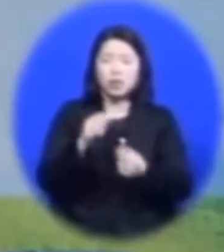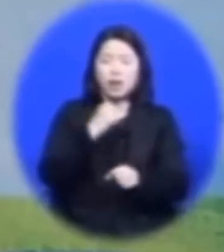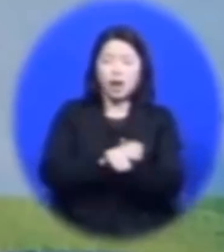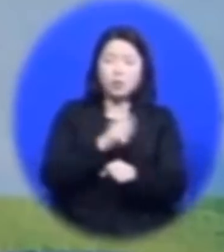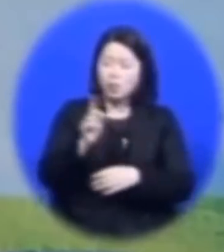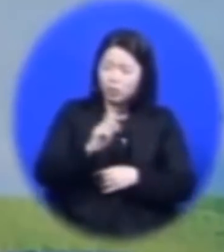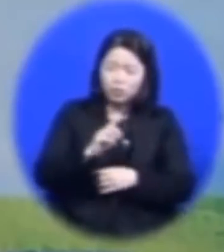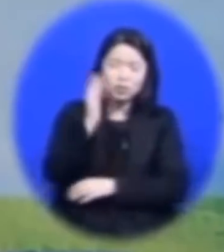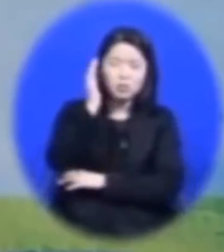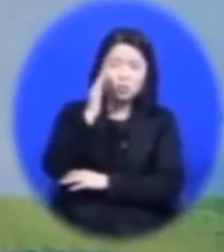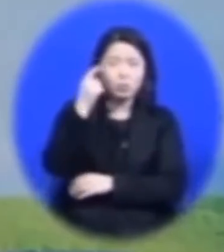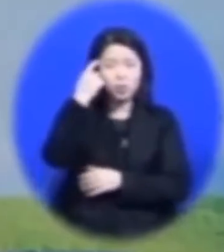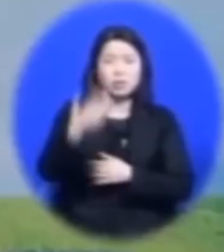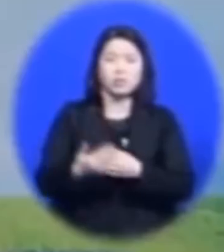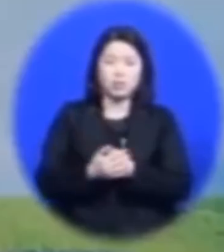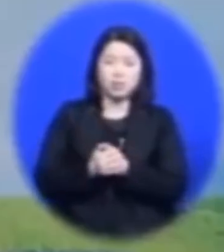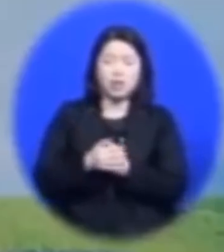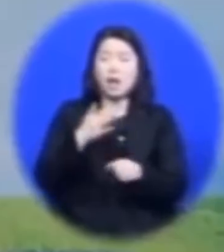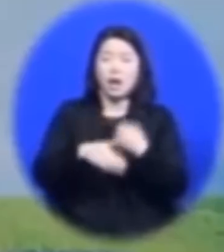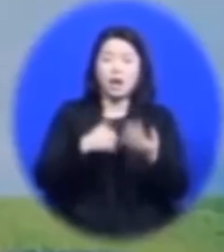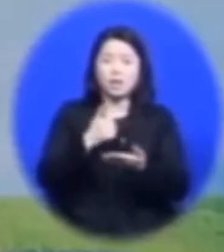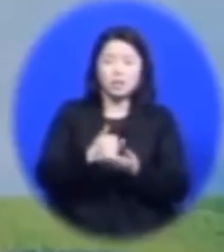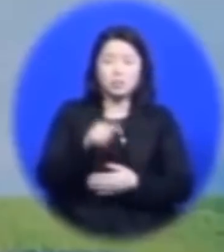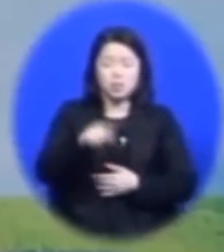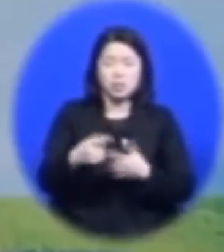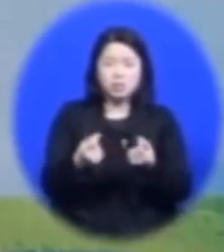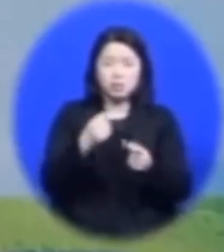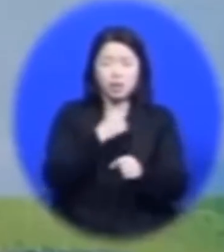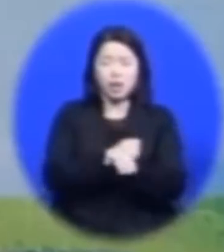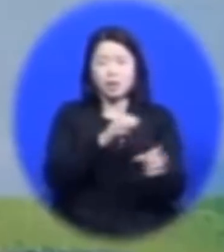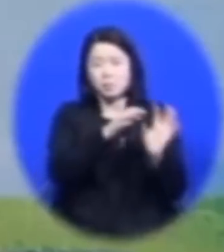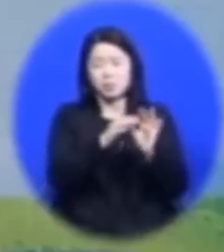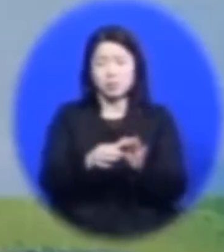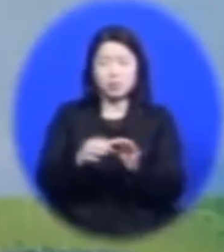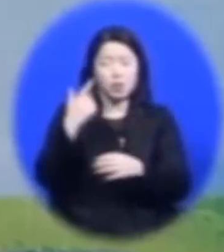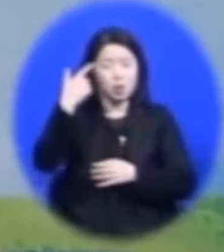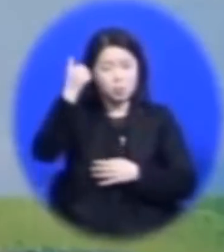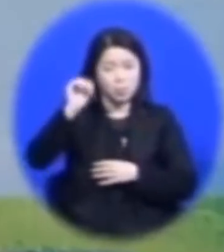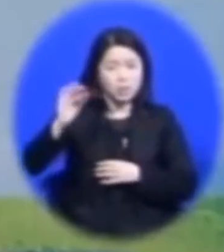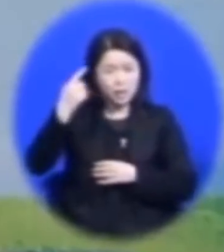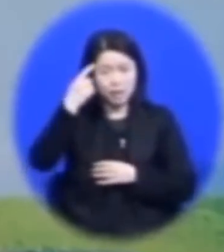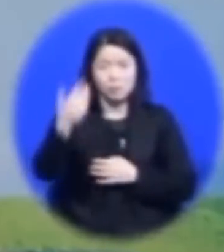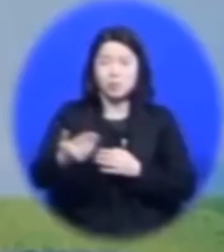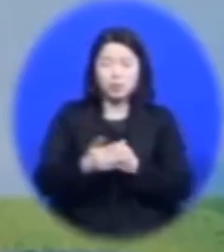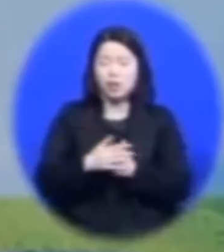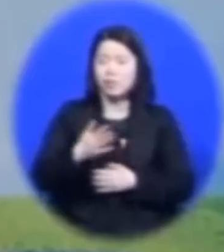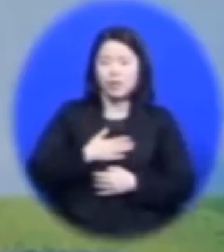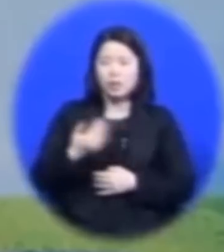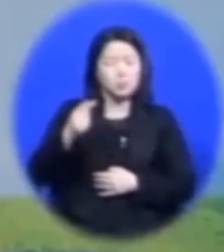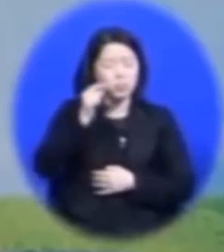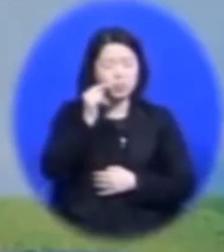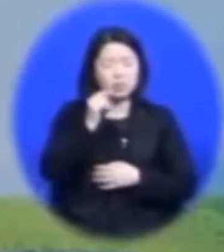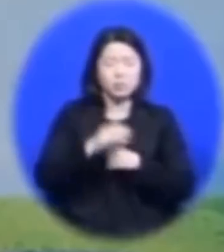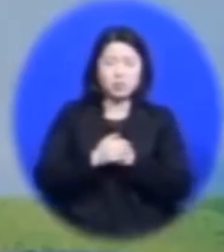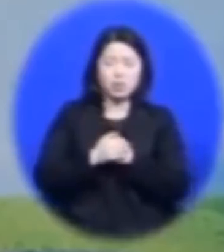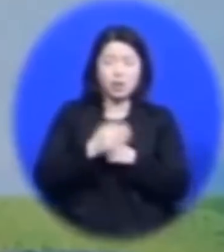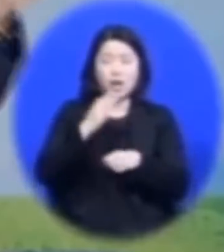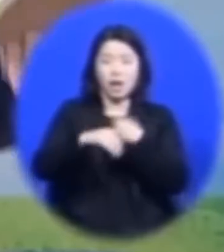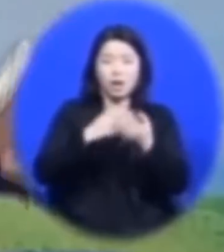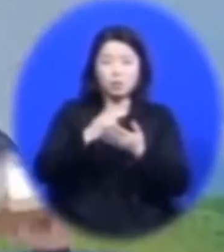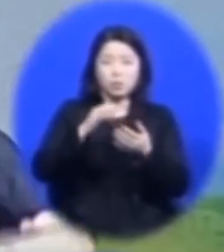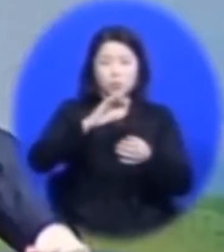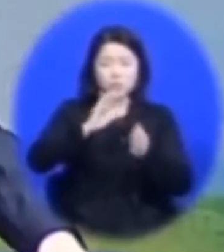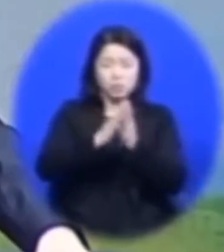설교를 해 하나님 이렇게 하면 서 목사는 해야 합니까 나 못합니다 하고 성경을